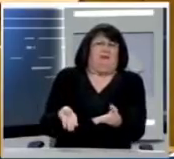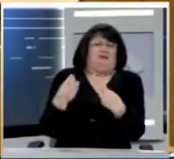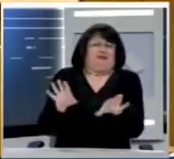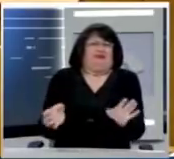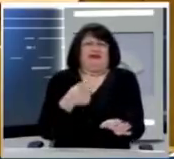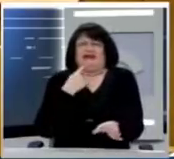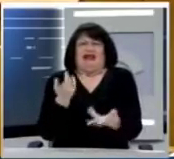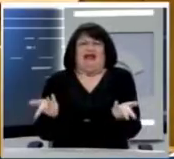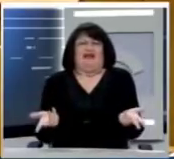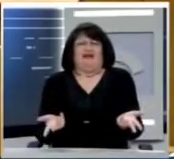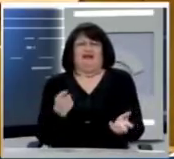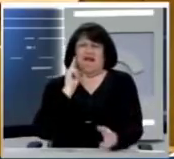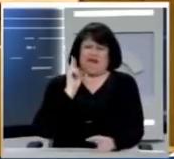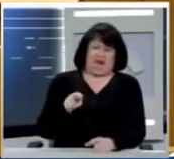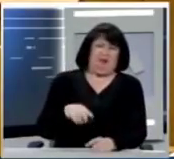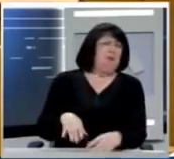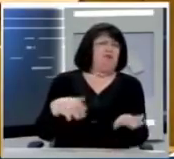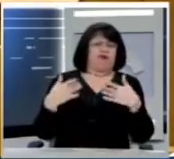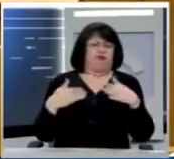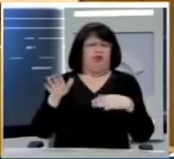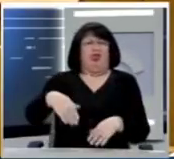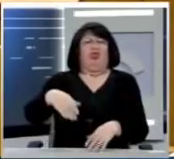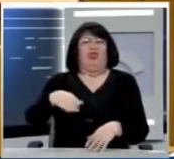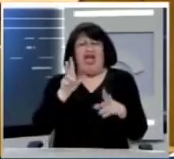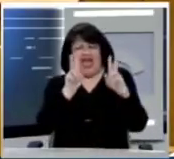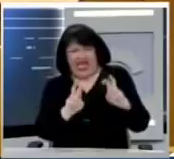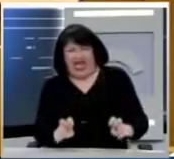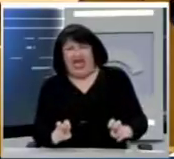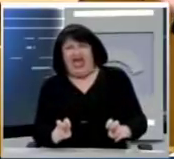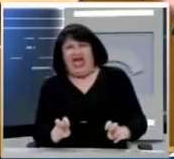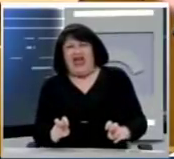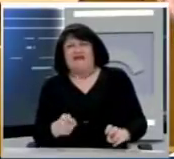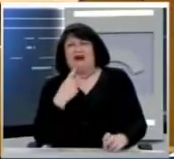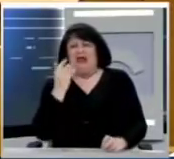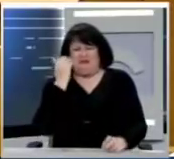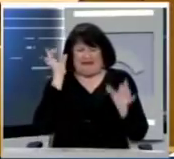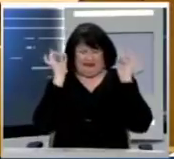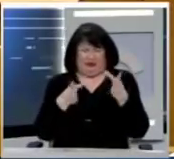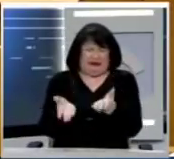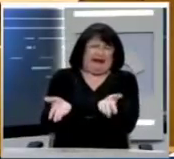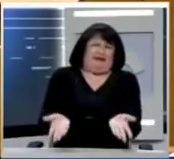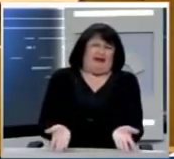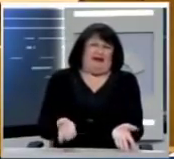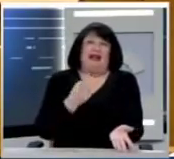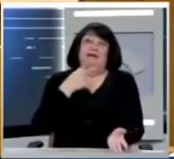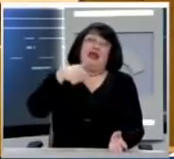Μετά την ποιότητα που είδε, την ποιότητα των ερευνών για την Οβάρτης, λέει, έχασα πάσα ιδέα για το FBI.